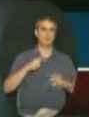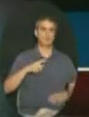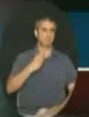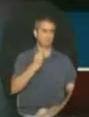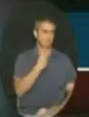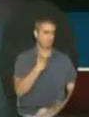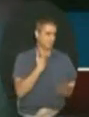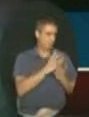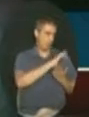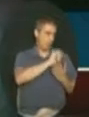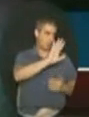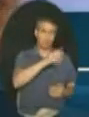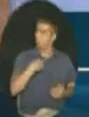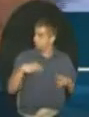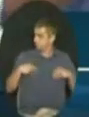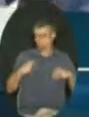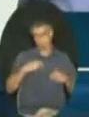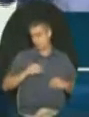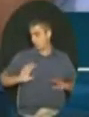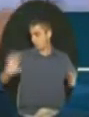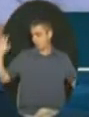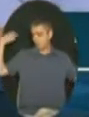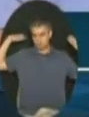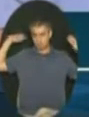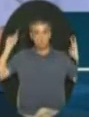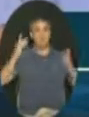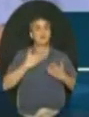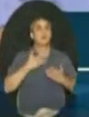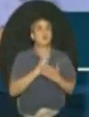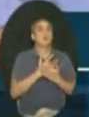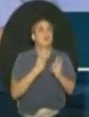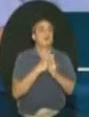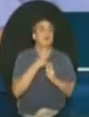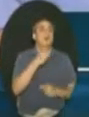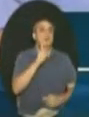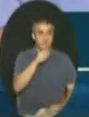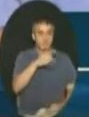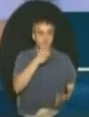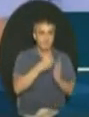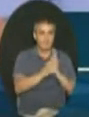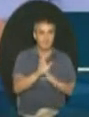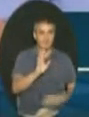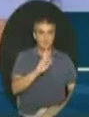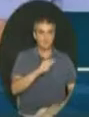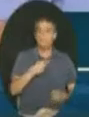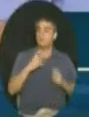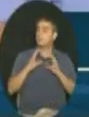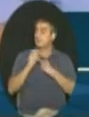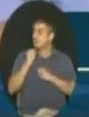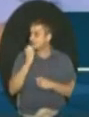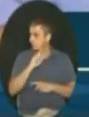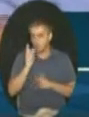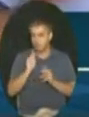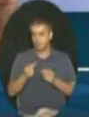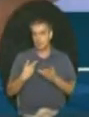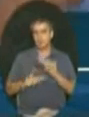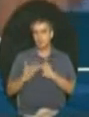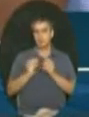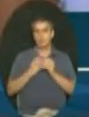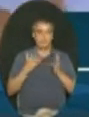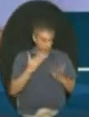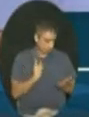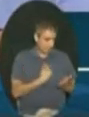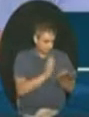שבמקרה פוליטי ולא חשוב. אבל אני מציע לכם לא לקחת. אני מסכים איתך. תביאו החלטת סיעה שאתם מבטרים. המחנה הציוני לא צריך שתף פעולה עם הגדלת הוועדות הללו.